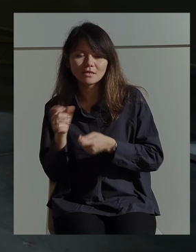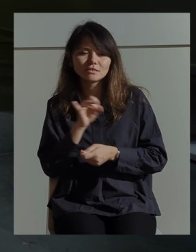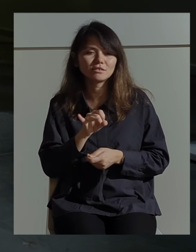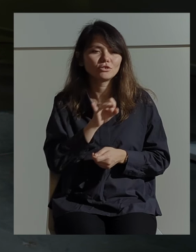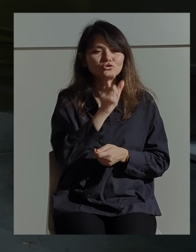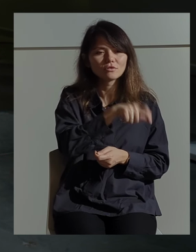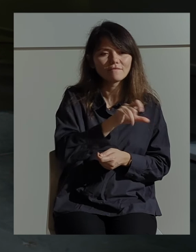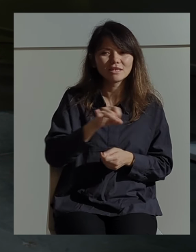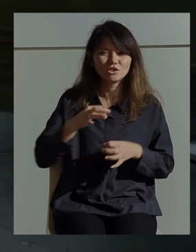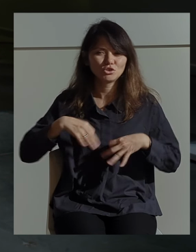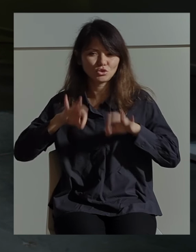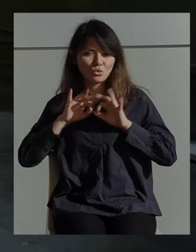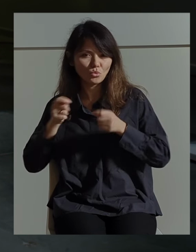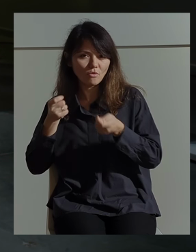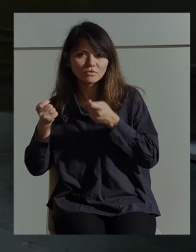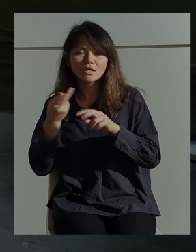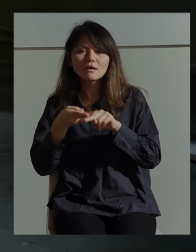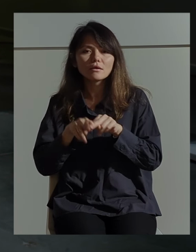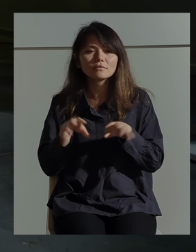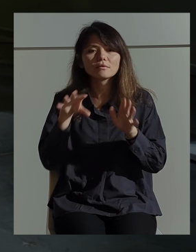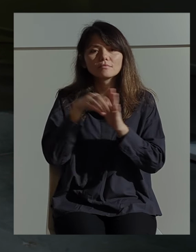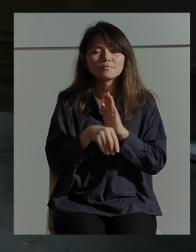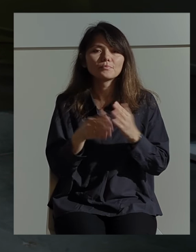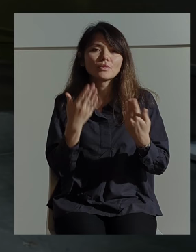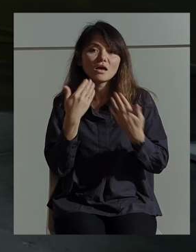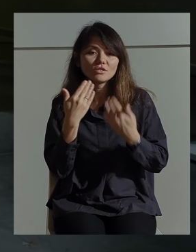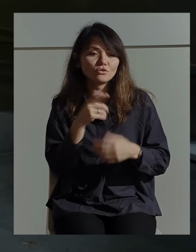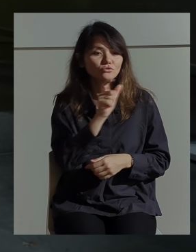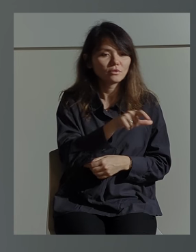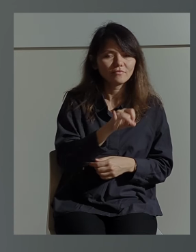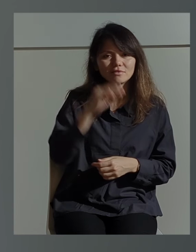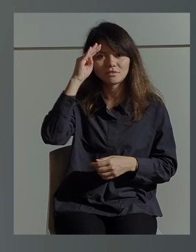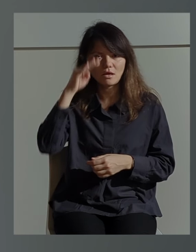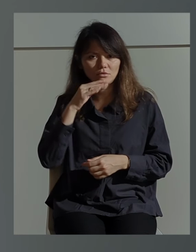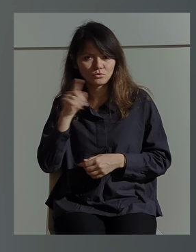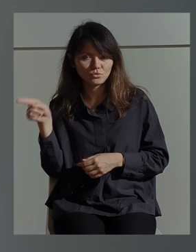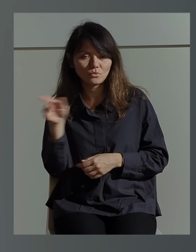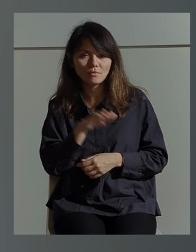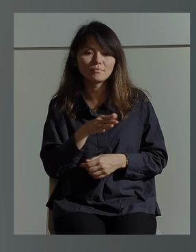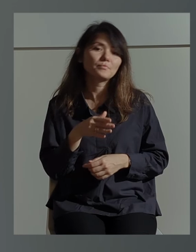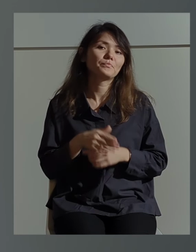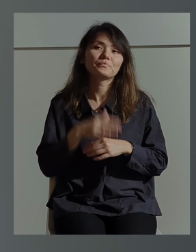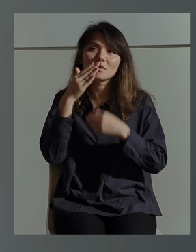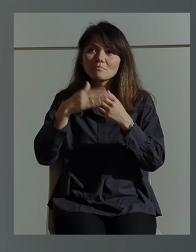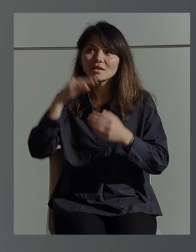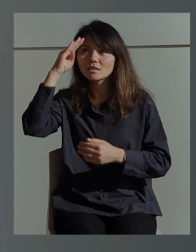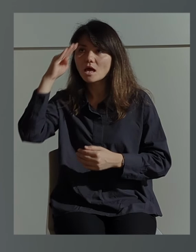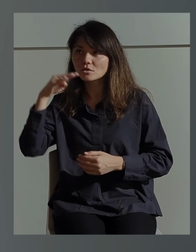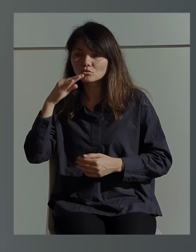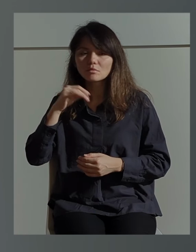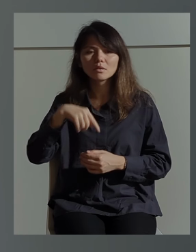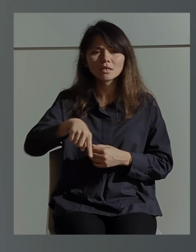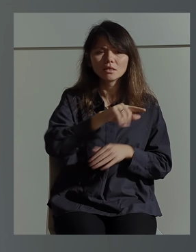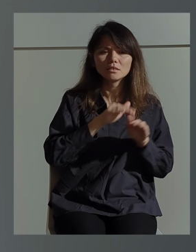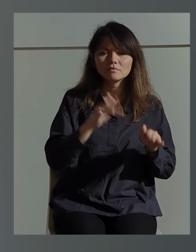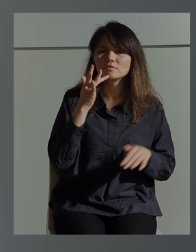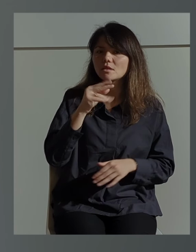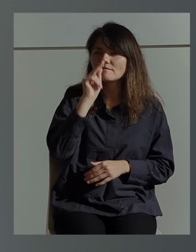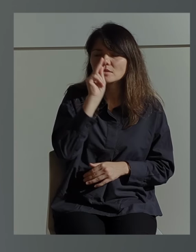чиновничество в конце концов это в том числе отношение человека с отцом а перед отцом мы виноваты Всегда